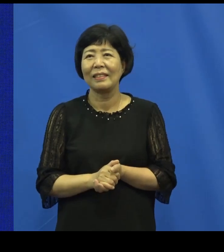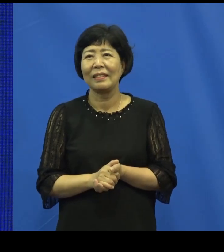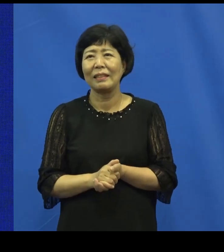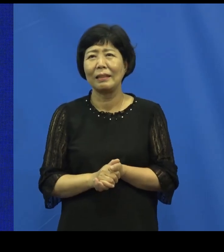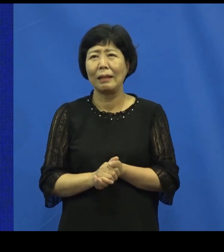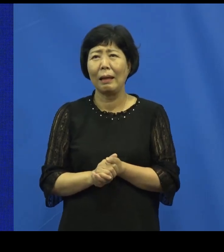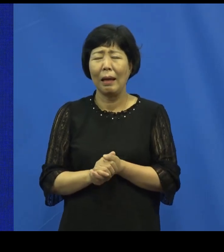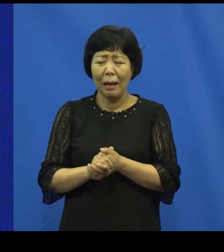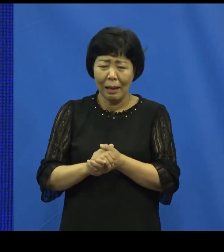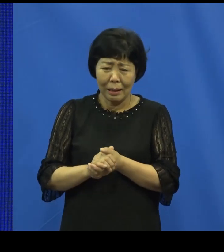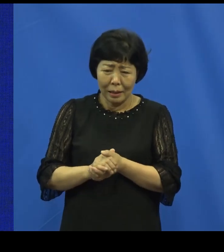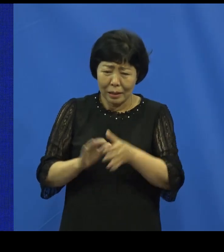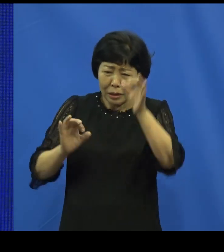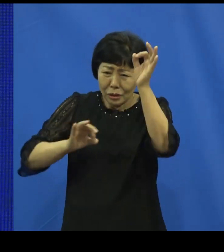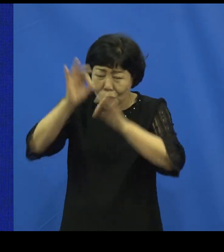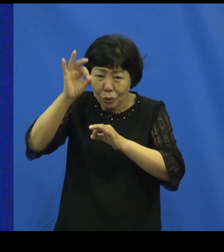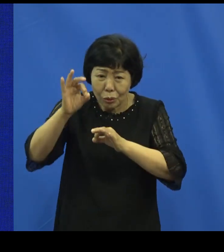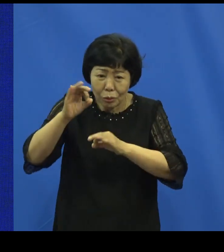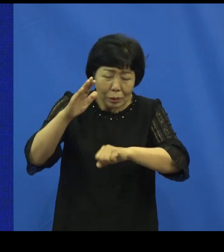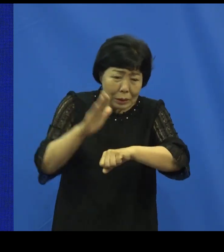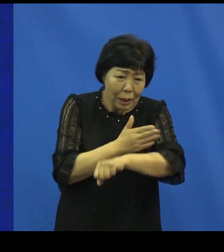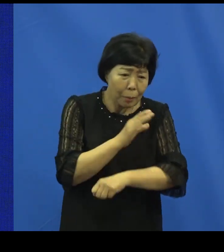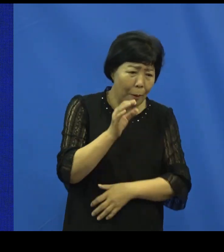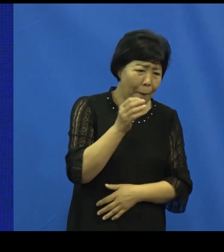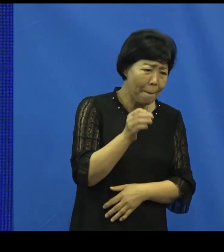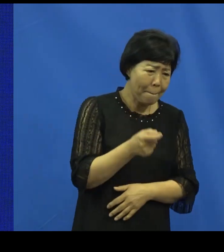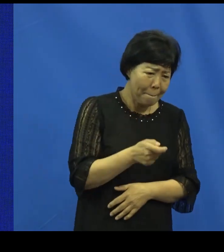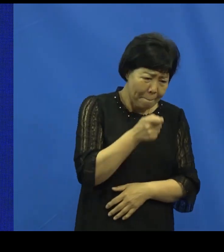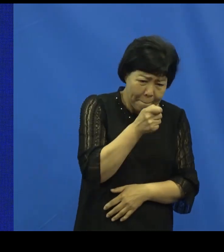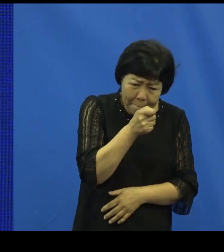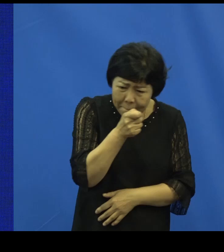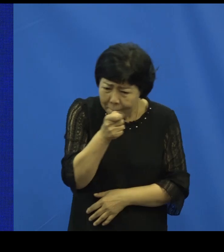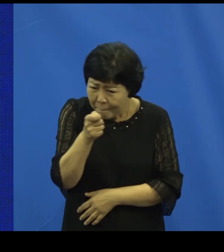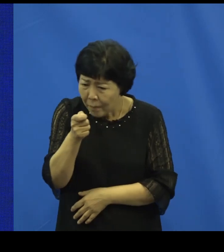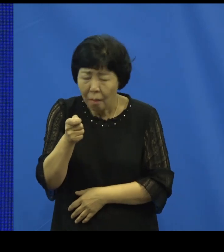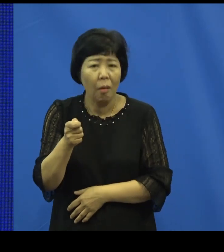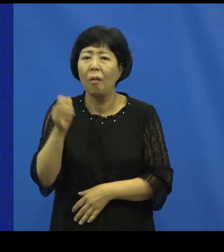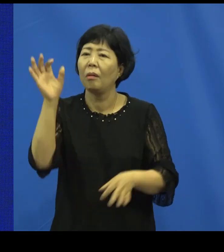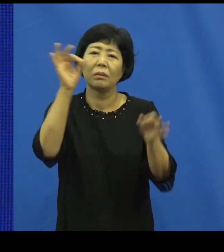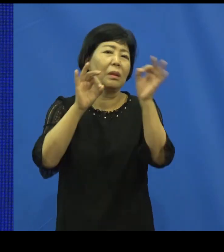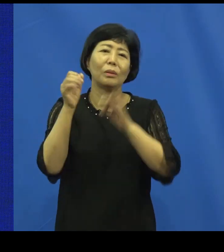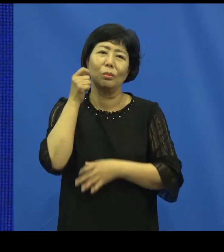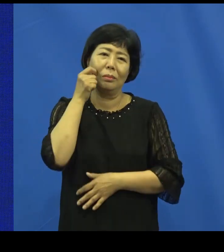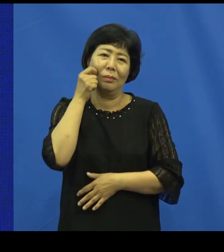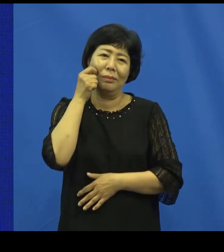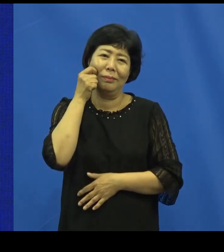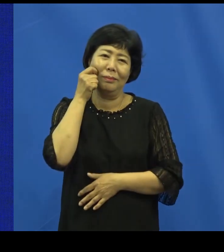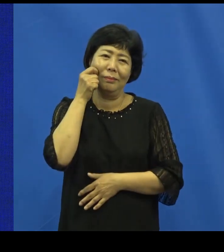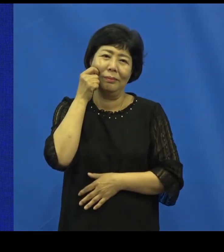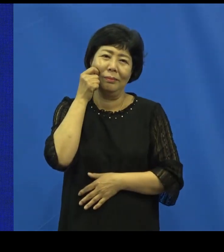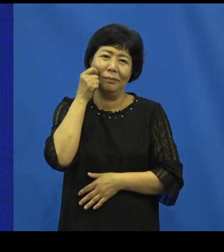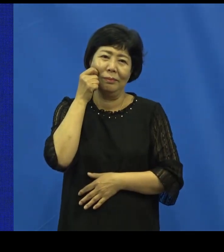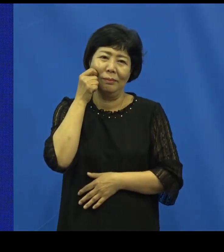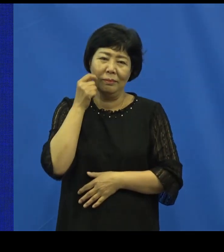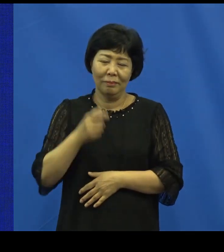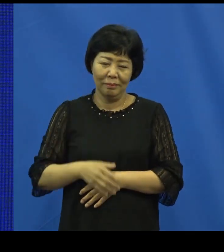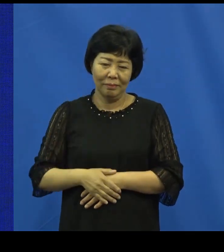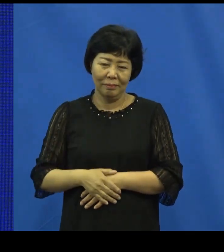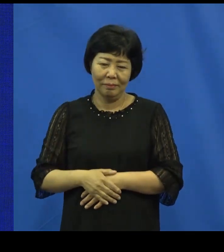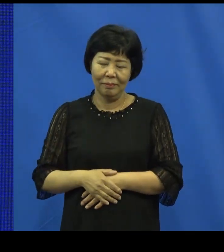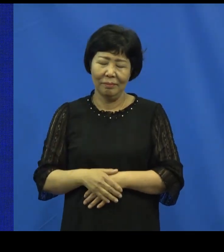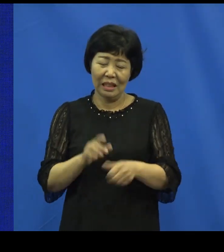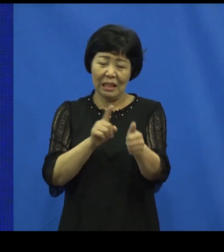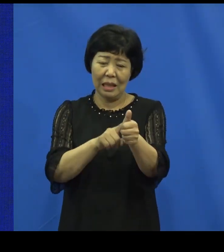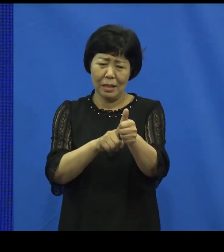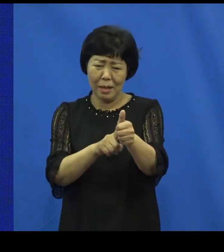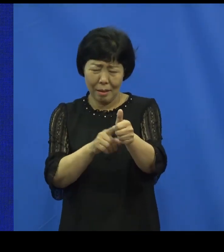흠을 잡을 게 없는 거예요. 흠을 잡을 게 없는 거예요. 흠을 잡으려고 눈을 부릅뜨고 다니엘을